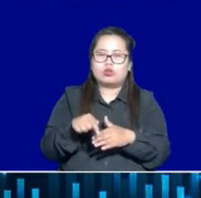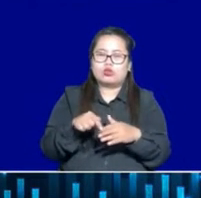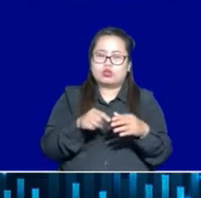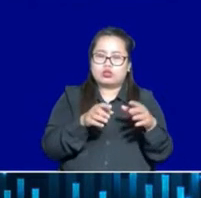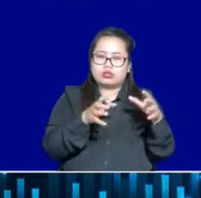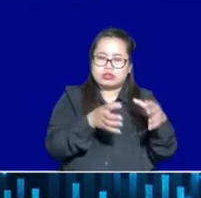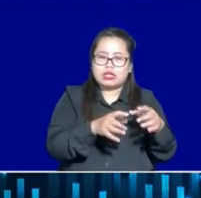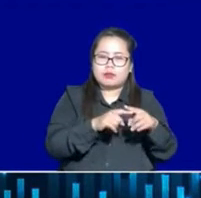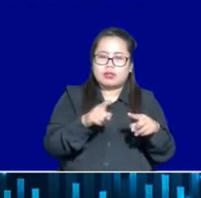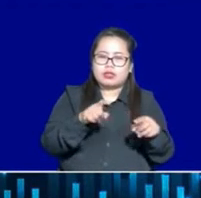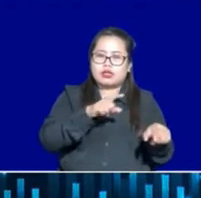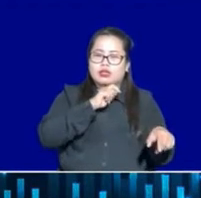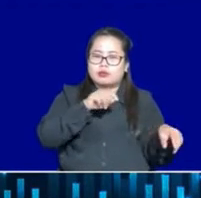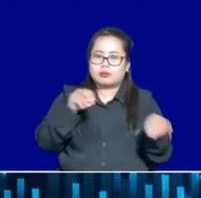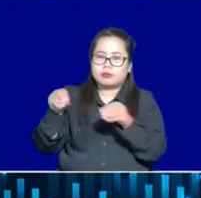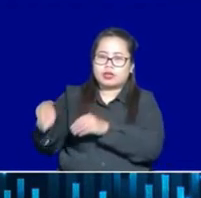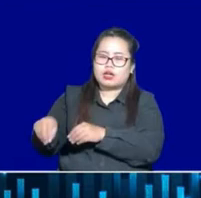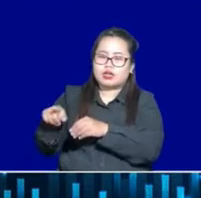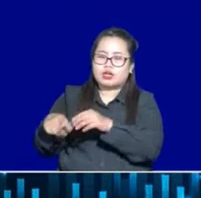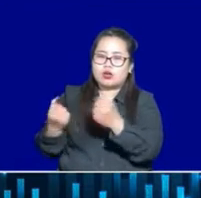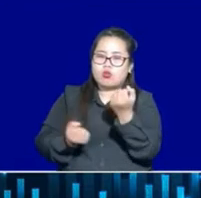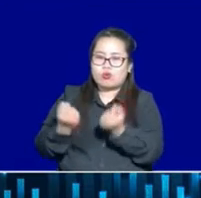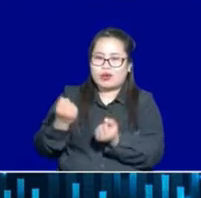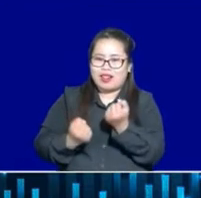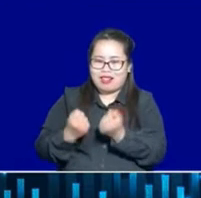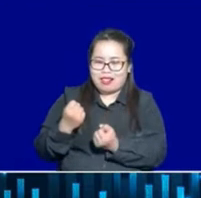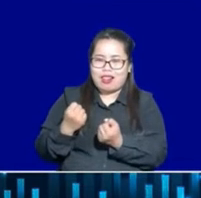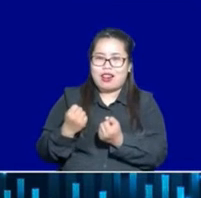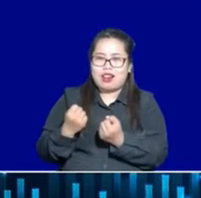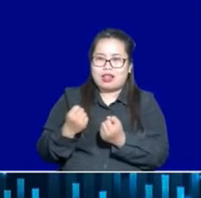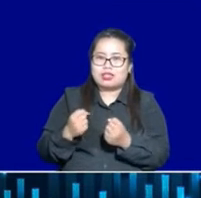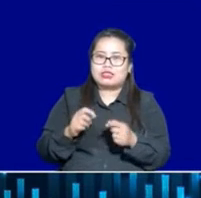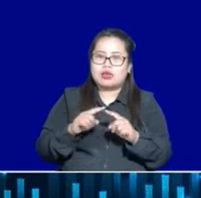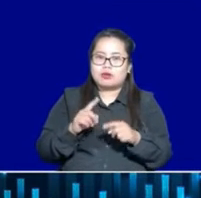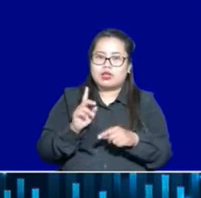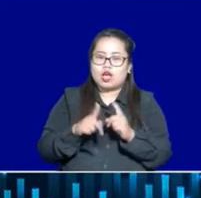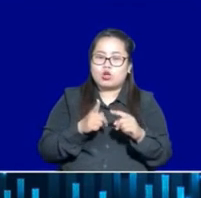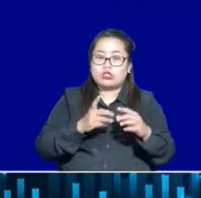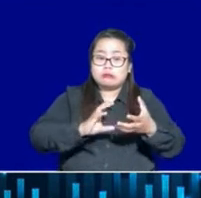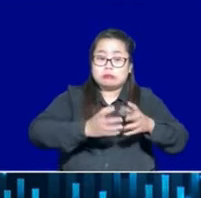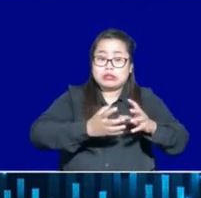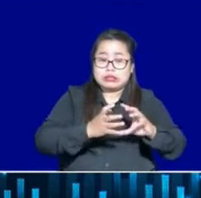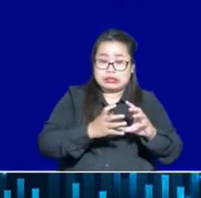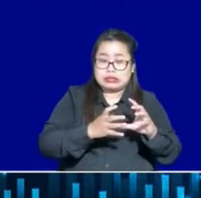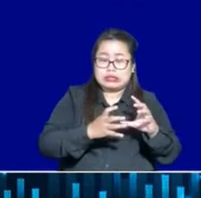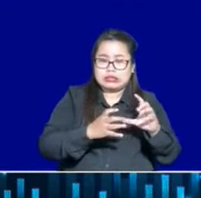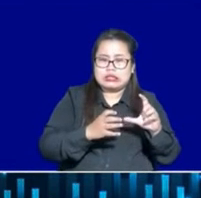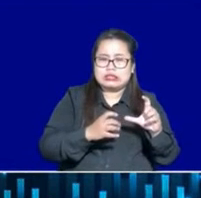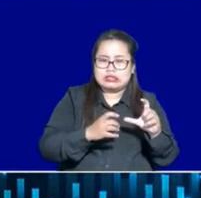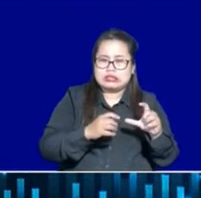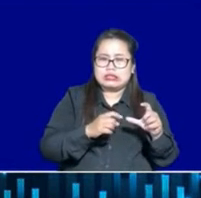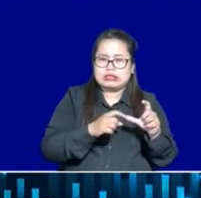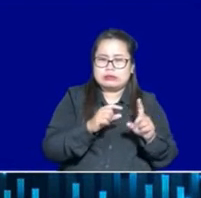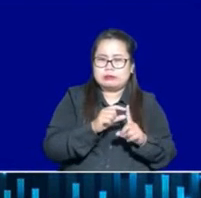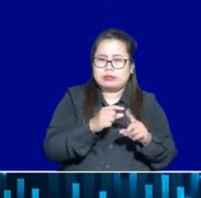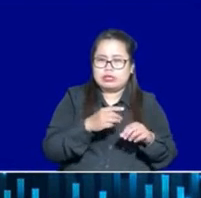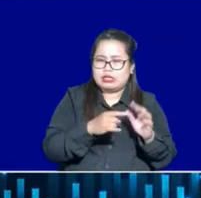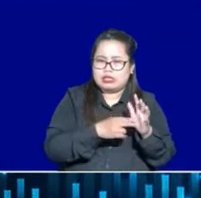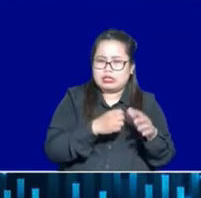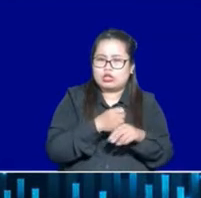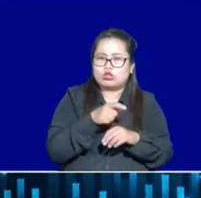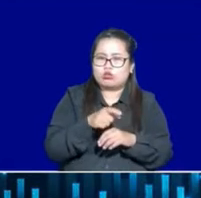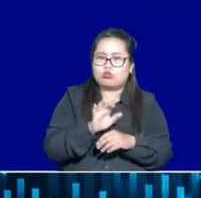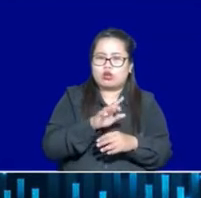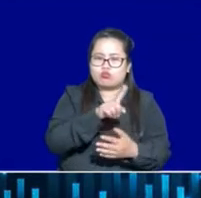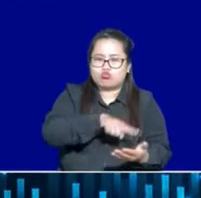ke mobil. Tapi karena spinningnya itu, untuk mesin spinningnya itu dengan putaran yang bukan putaran